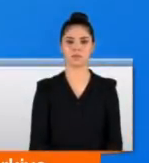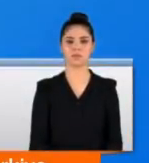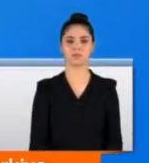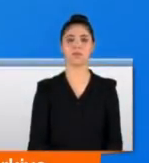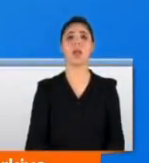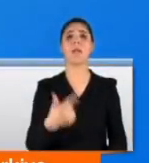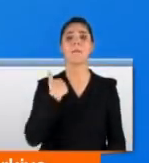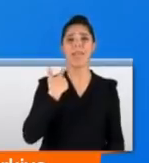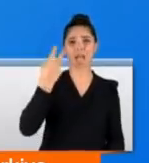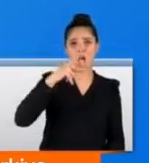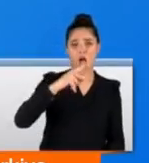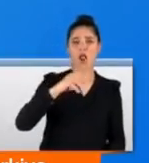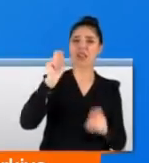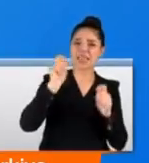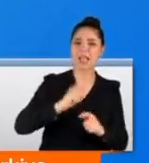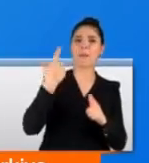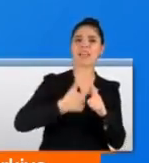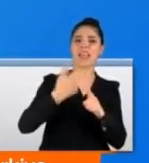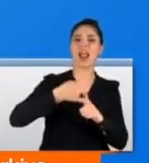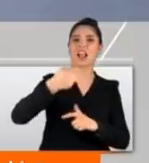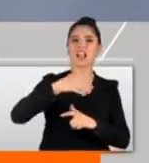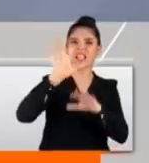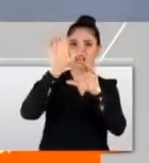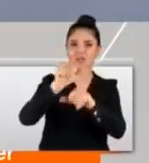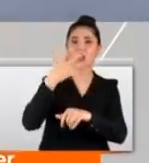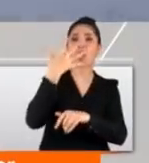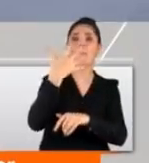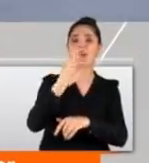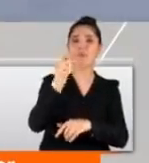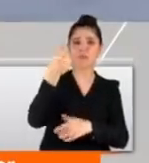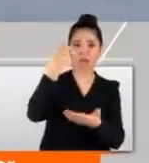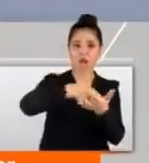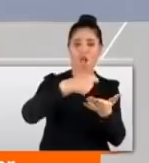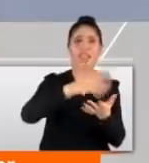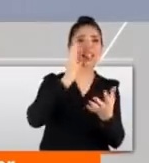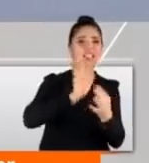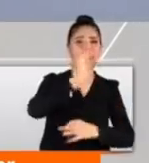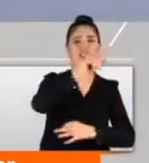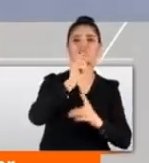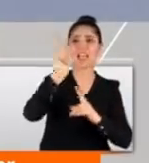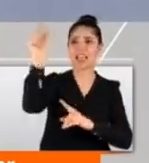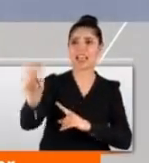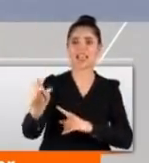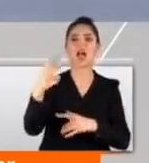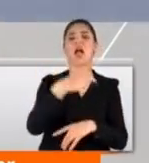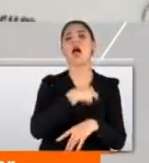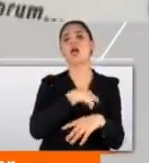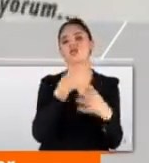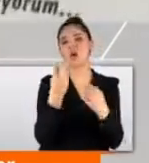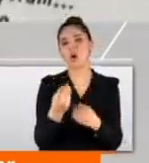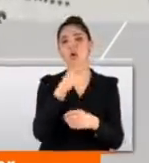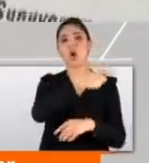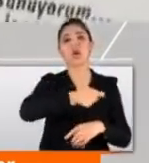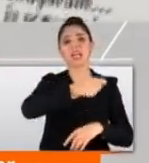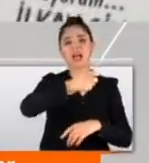Hayatına son vermek için kiralık katil tuttu ama para verdiği o kişi iddiaya göre İlkay öğretmene aşık oldu. O